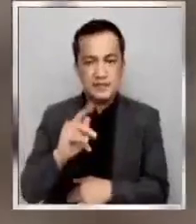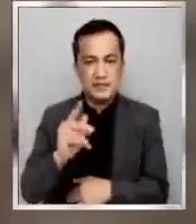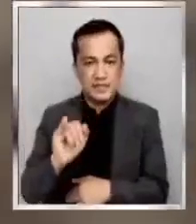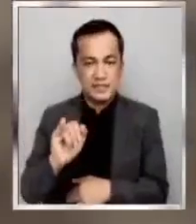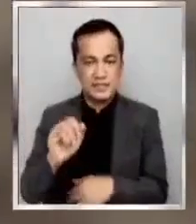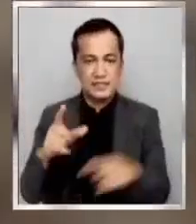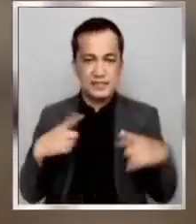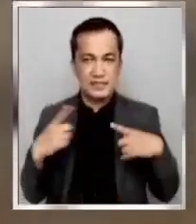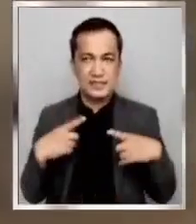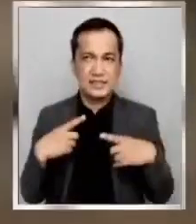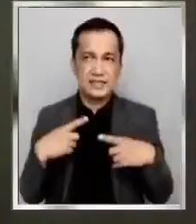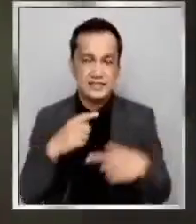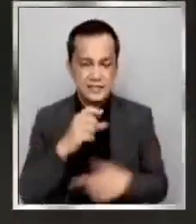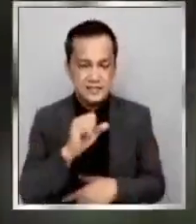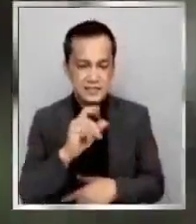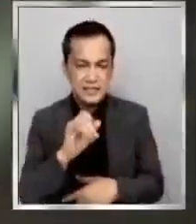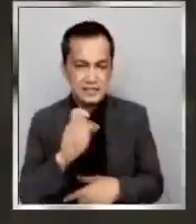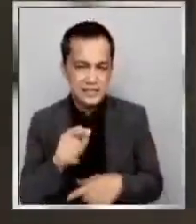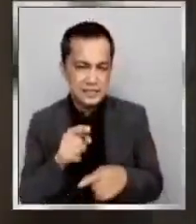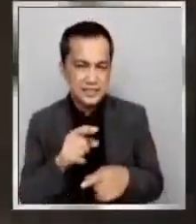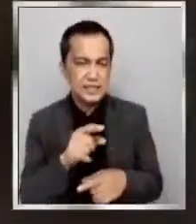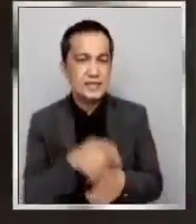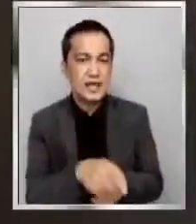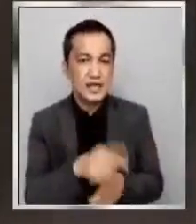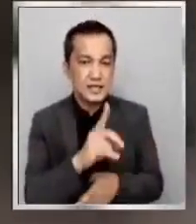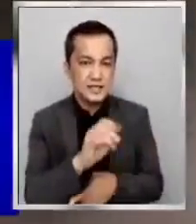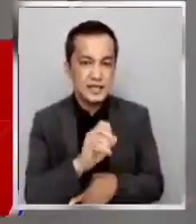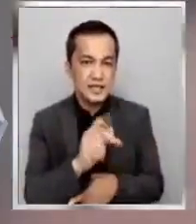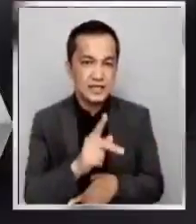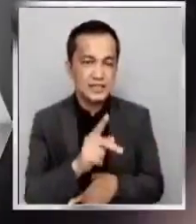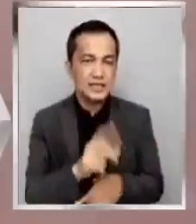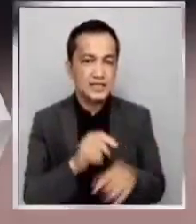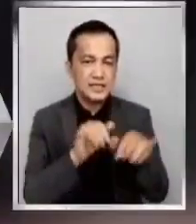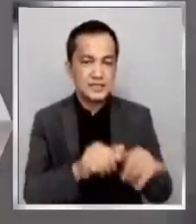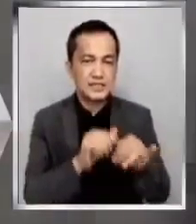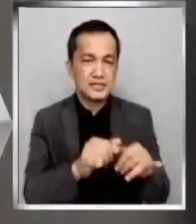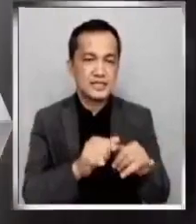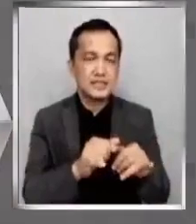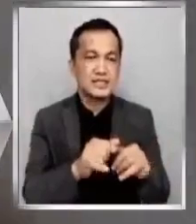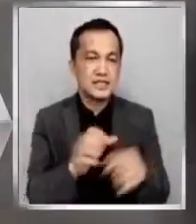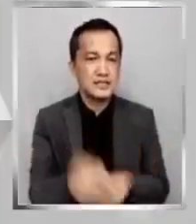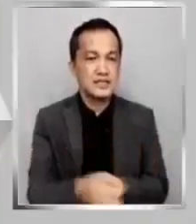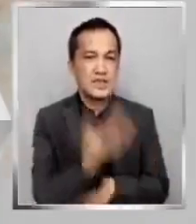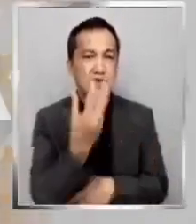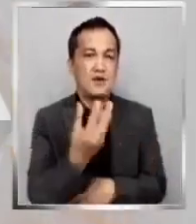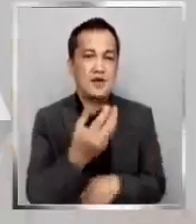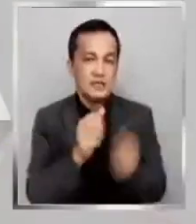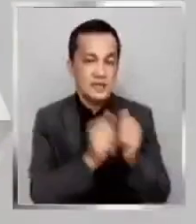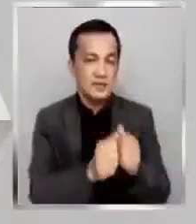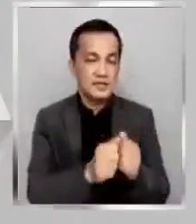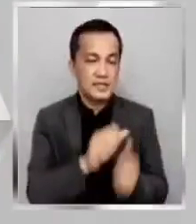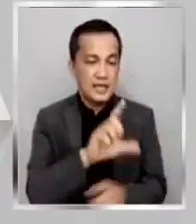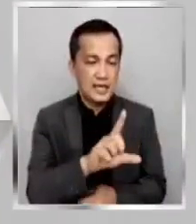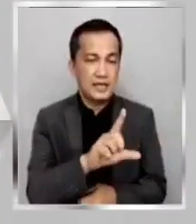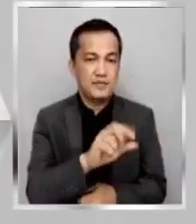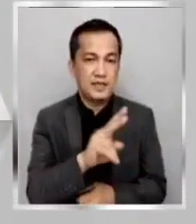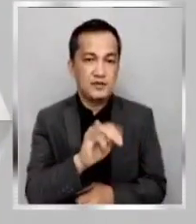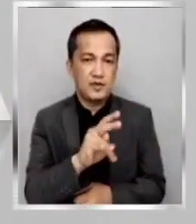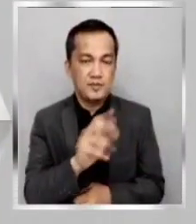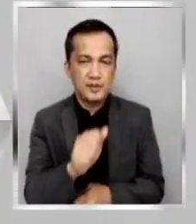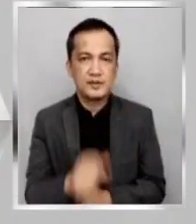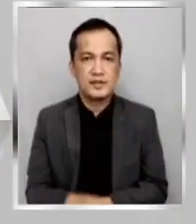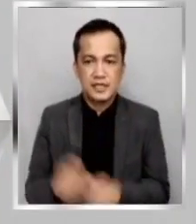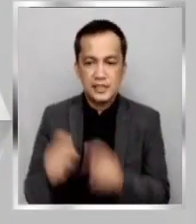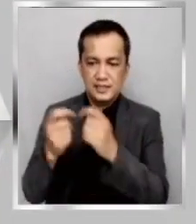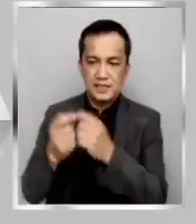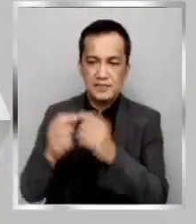Sunkissed si Derek Monasterio sa kanyang vacay sa Siargao, kasama si El Villanueva. Team bahay naman sina